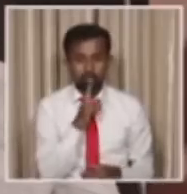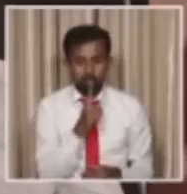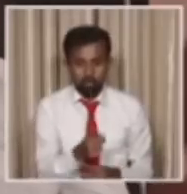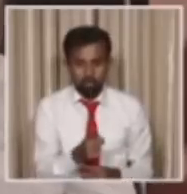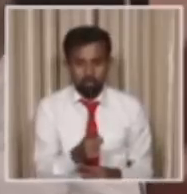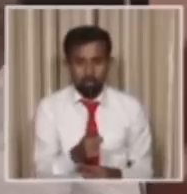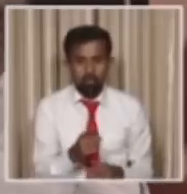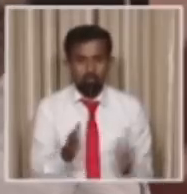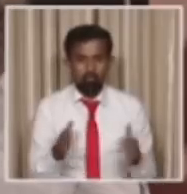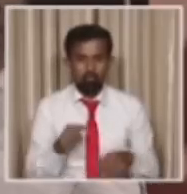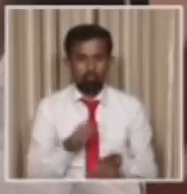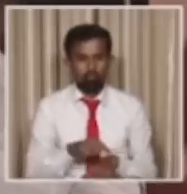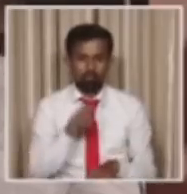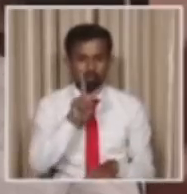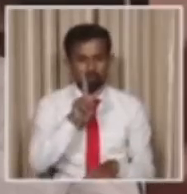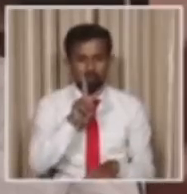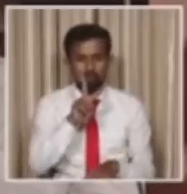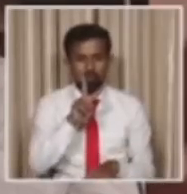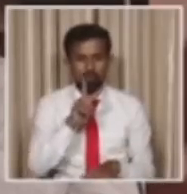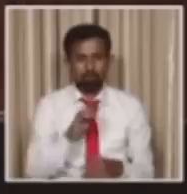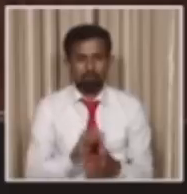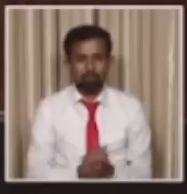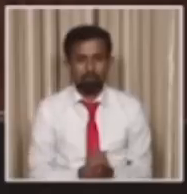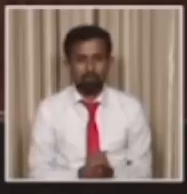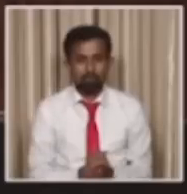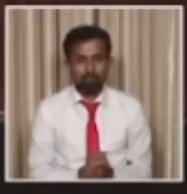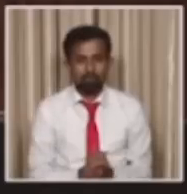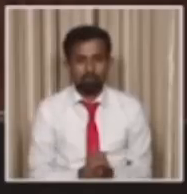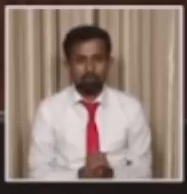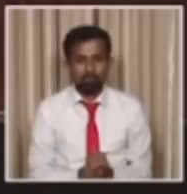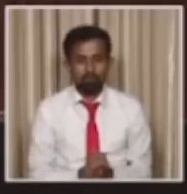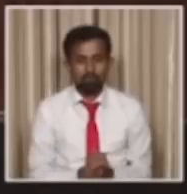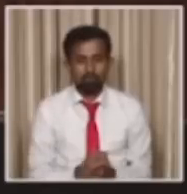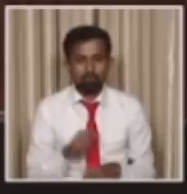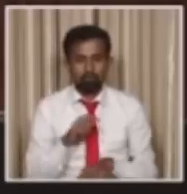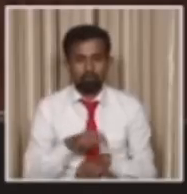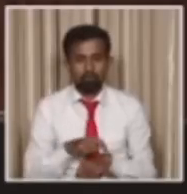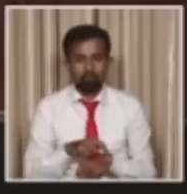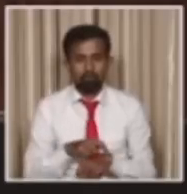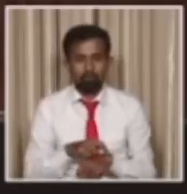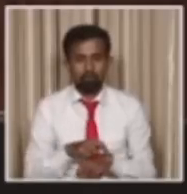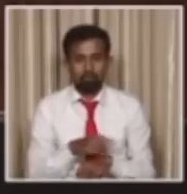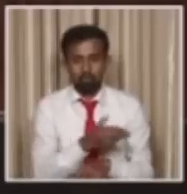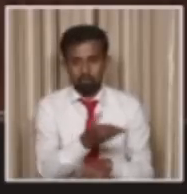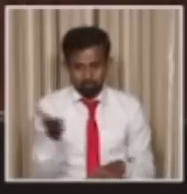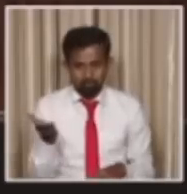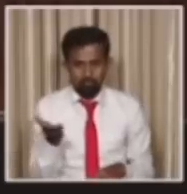ගරු ඇමැත්තුමා, තව විනාඩි දෙක කාලයක් තියෙන්නේ. කරුණාකරලා මගේ කතා විවරණ